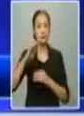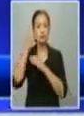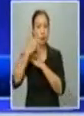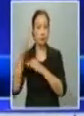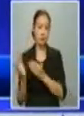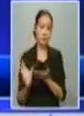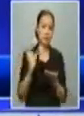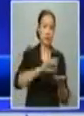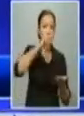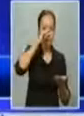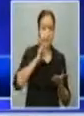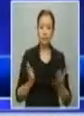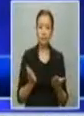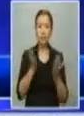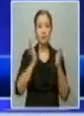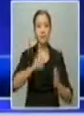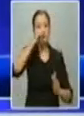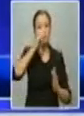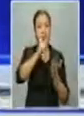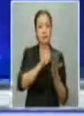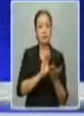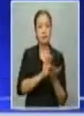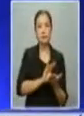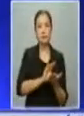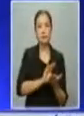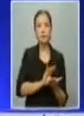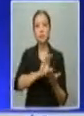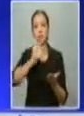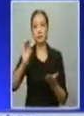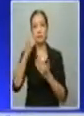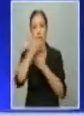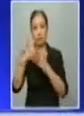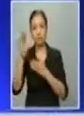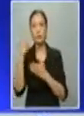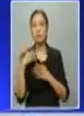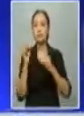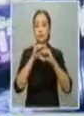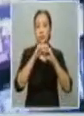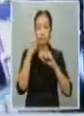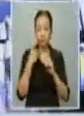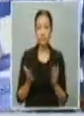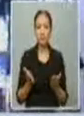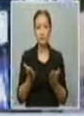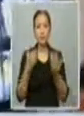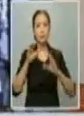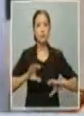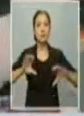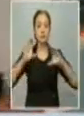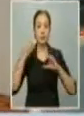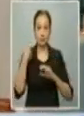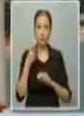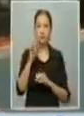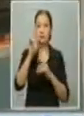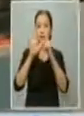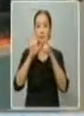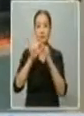ยเป็นการส่งเสริมธุรกิจคนไทยที่ไปลงทุนในต่างประเทศมากขึ้นหม่อมราชวงศ์ปรีดียาธรยังกล่าวด้วยค่ะว่ารัฐบาลยังจะยก